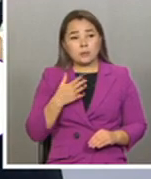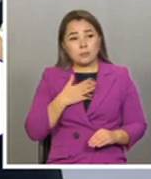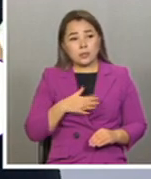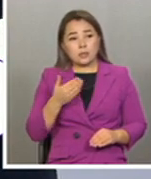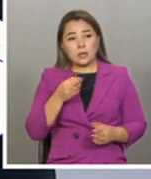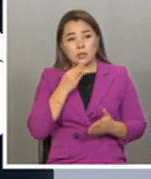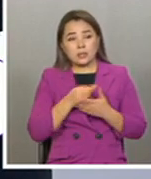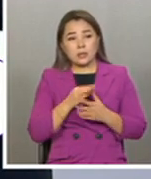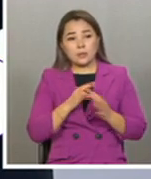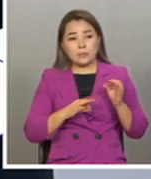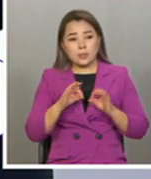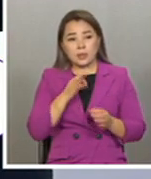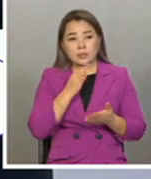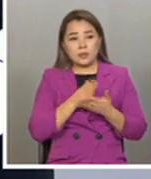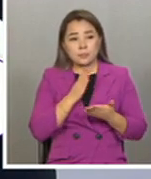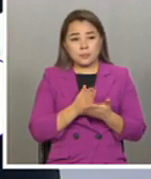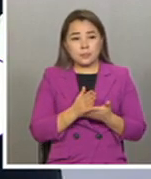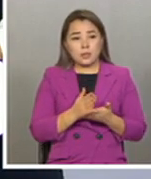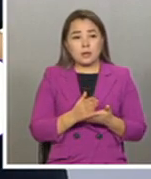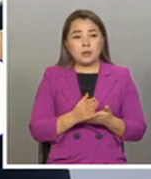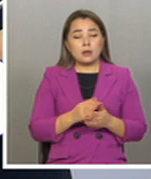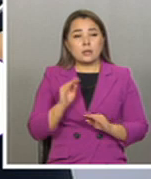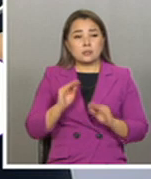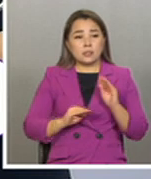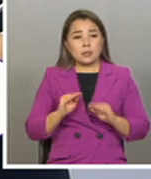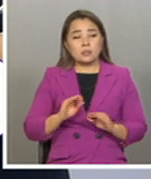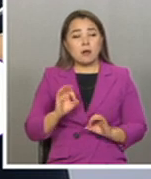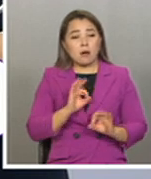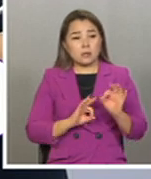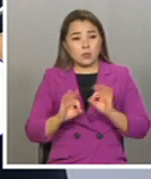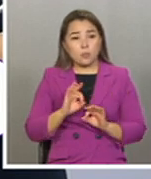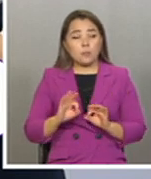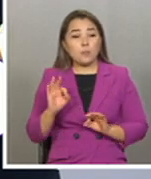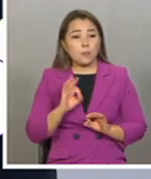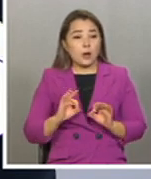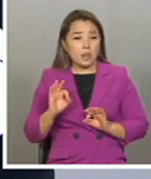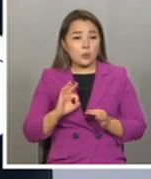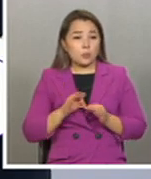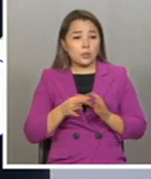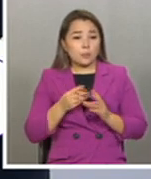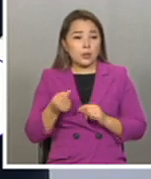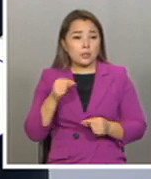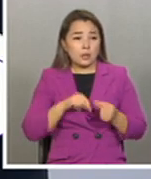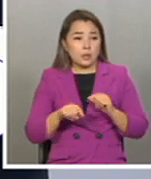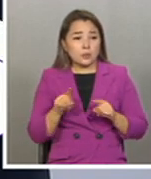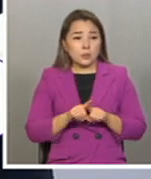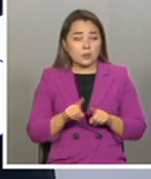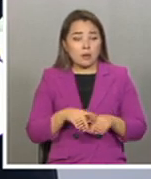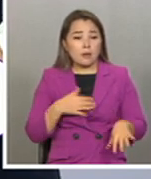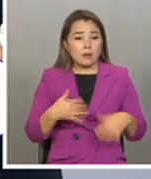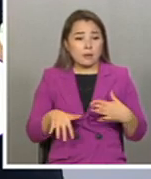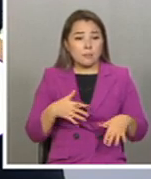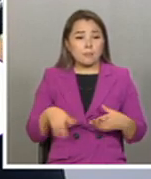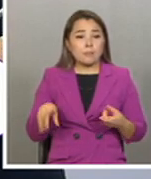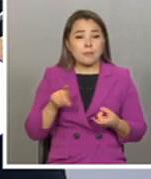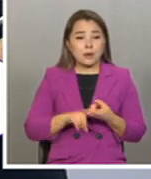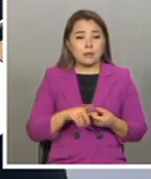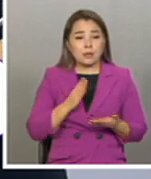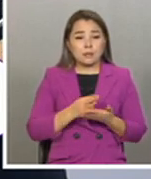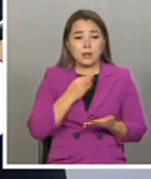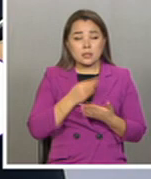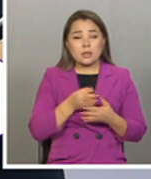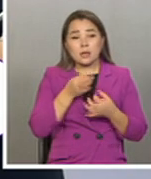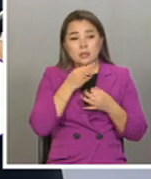мағынаны білдіреді. Заттың атомдары мен молекулалары бір-бірімен әлсіз байланысқандықтан кез